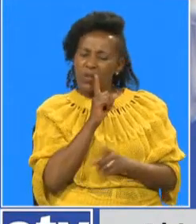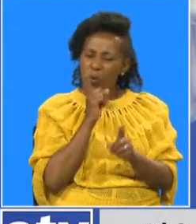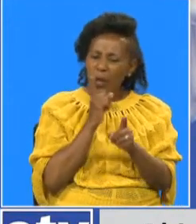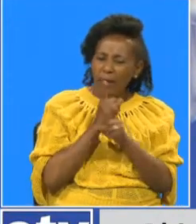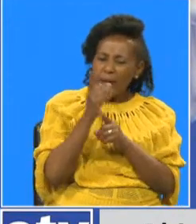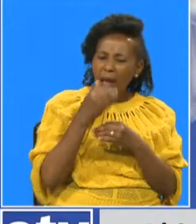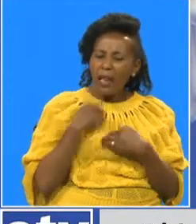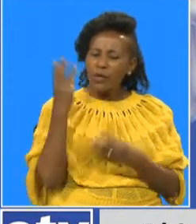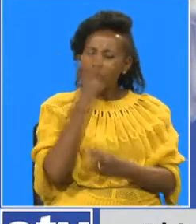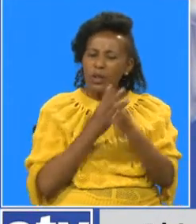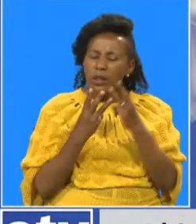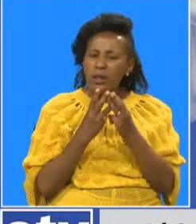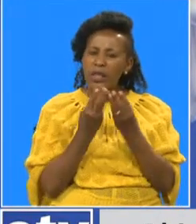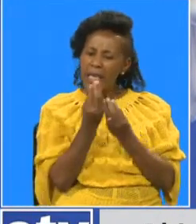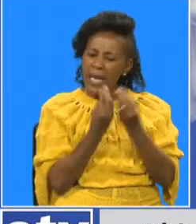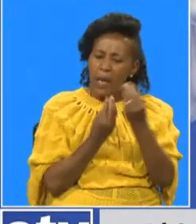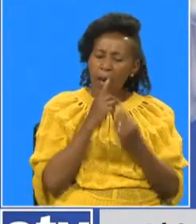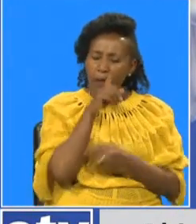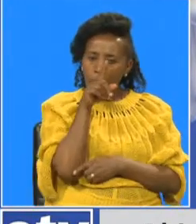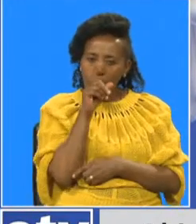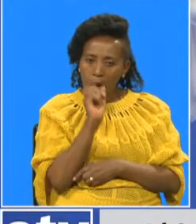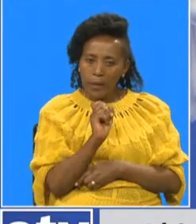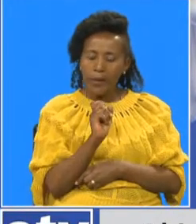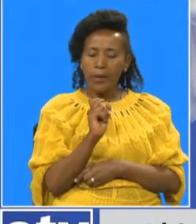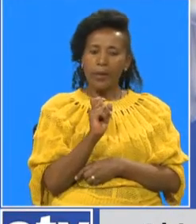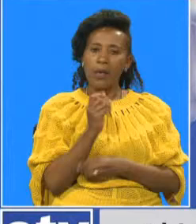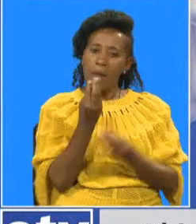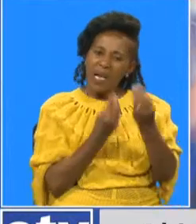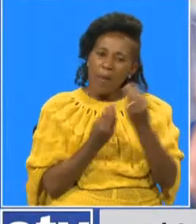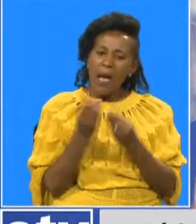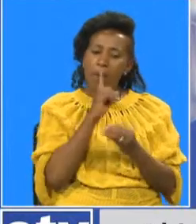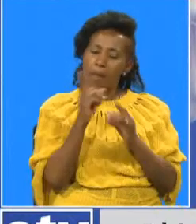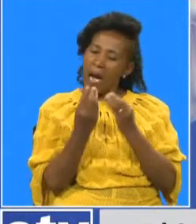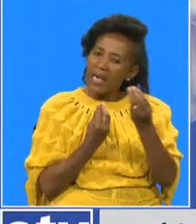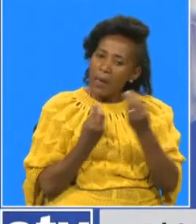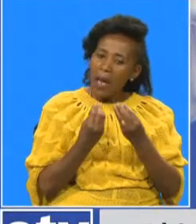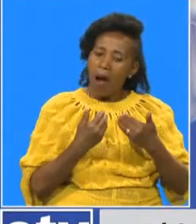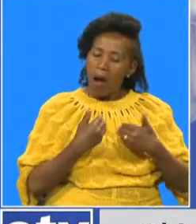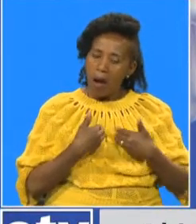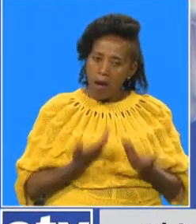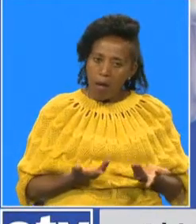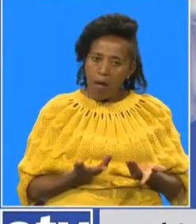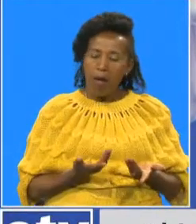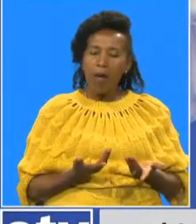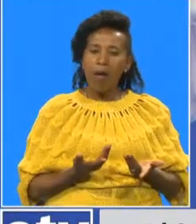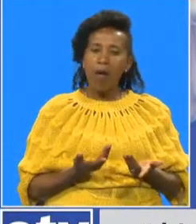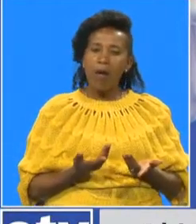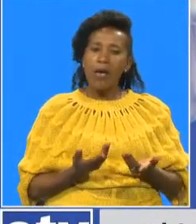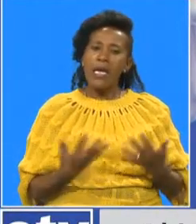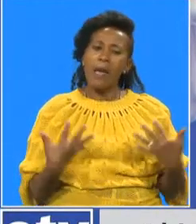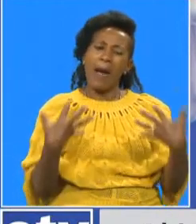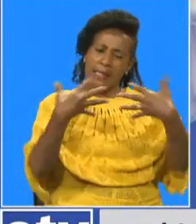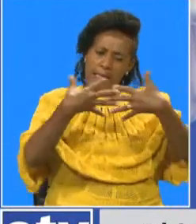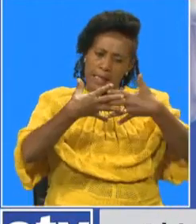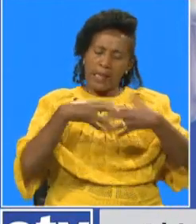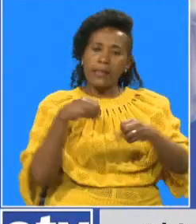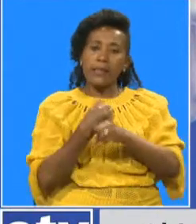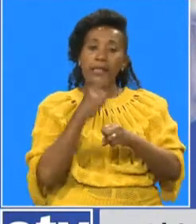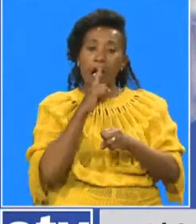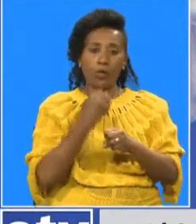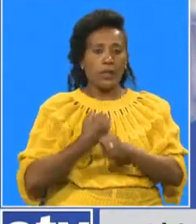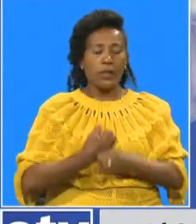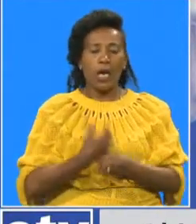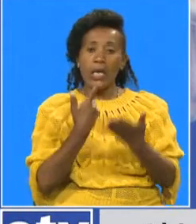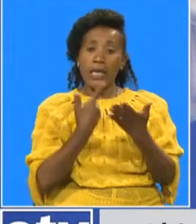ኤግዛክትሊ ያላቸው ችግር የማርኬት ነው ወይ? ማርኬት ከሆነ ምን ማርኬቶች ይኖራሉ? የማስተሳሰር ስራ ነው እየሰራ